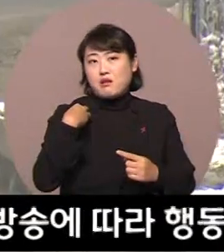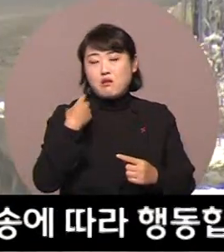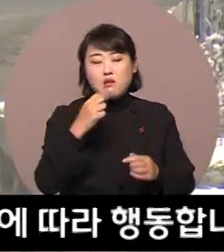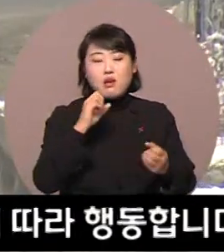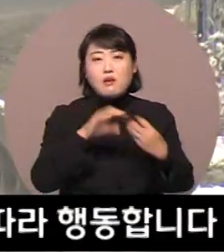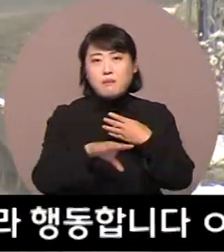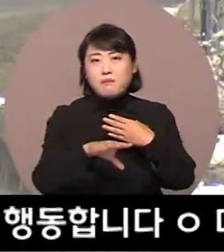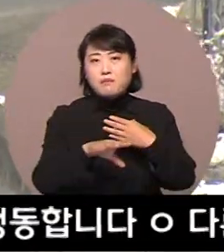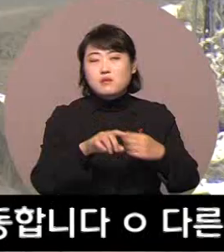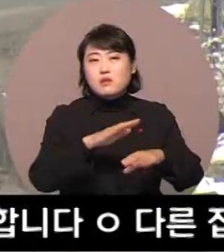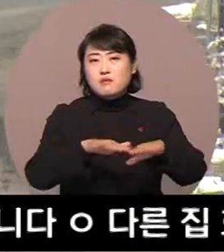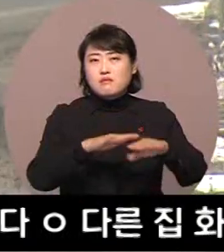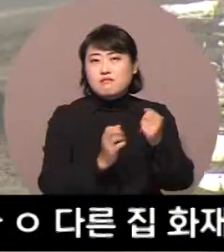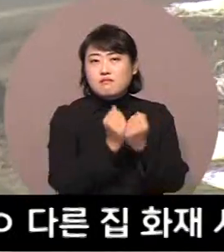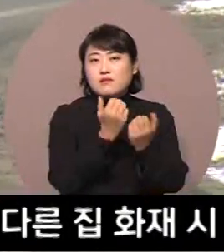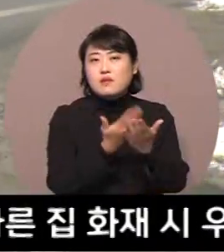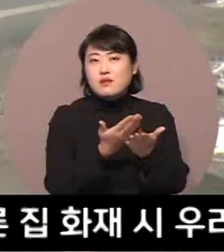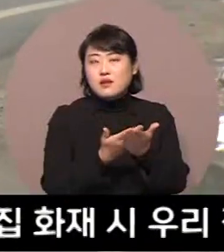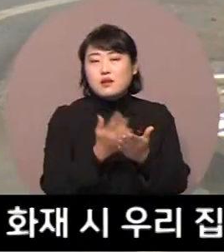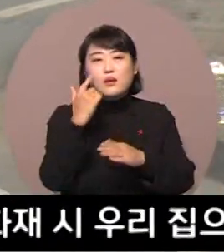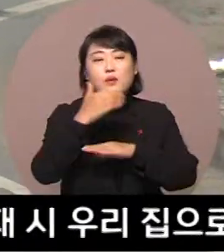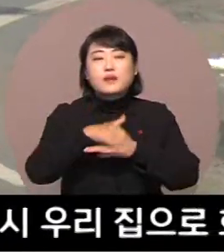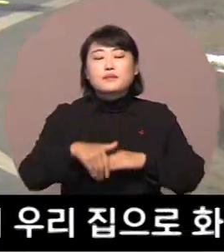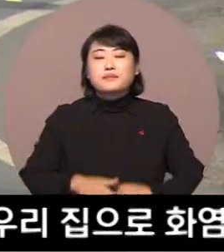예정입니다 MBC 뉴스 김태욱입니다